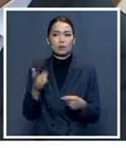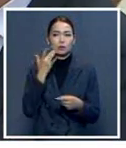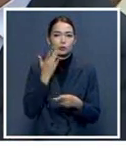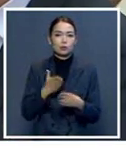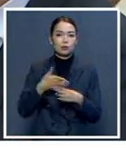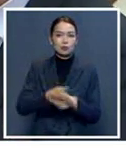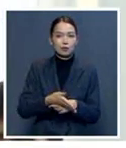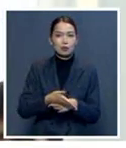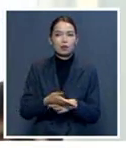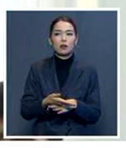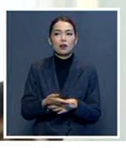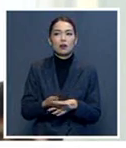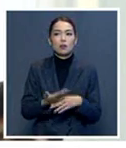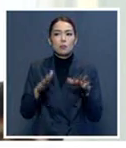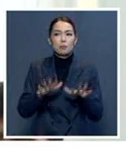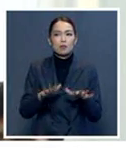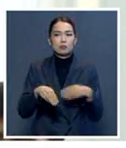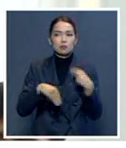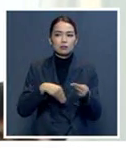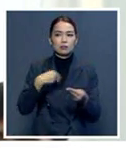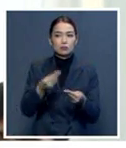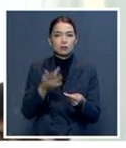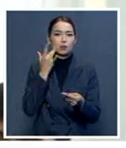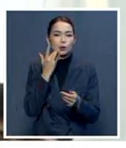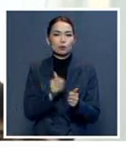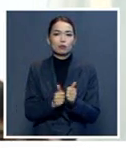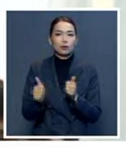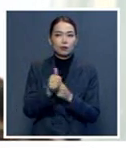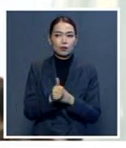өзінің ішінде чат ашылып алған аналардың, оның ішінде сол орындар